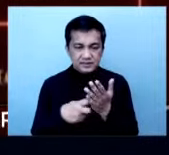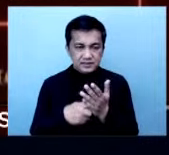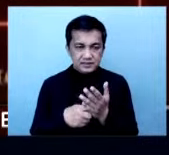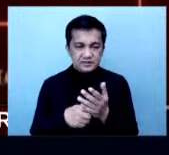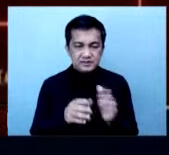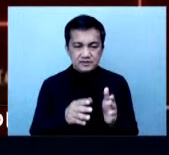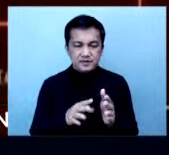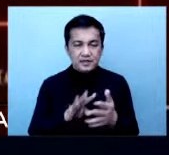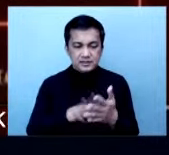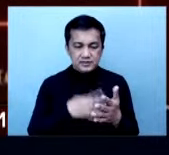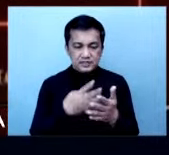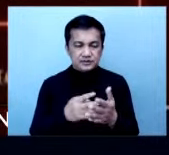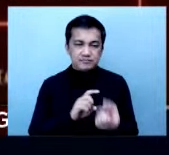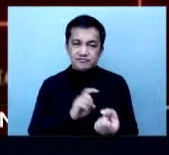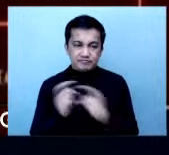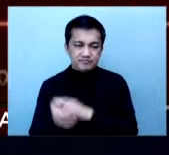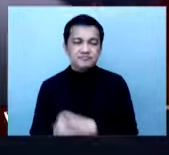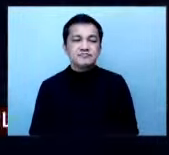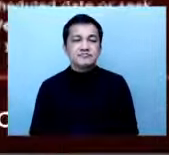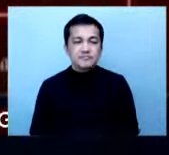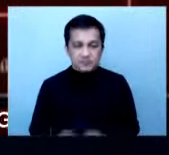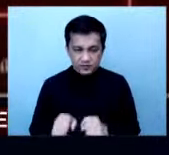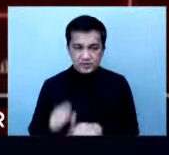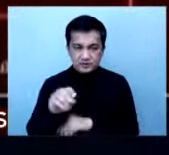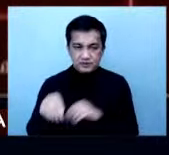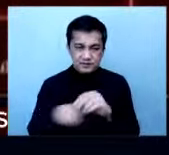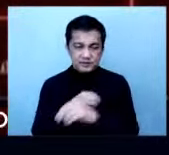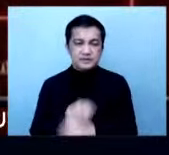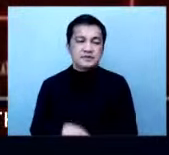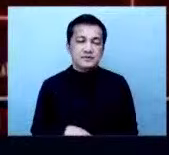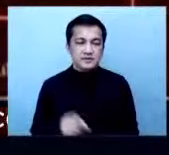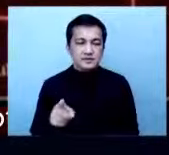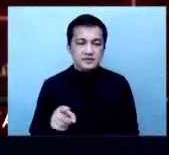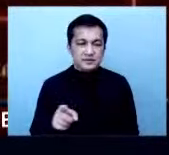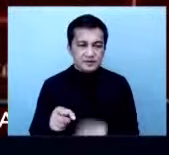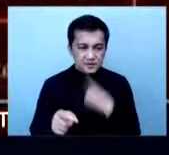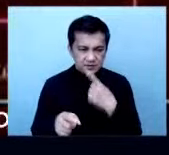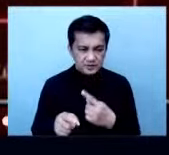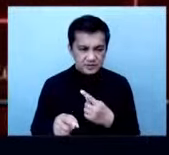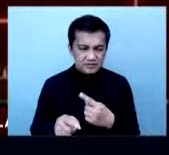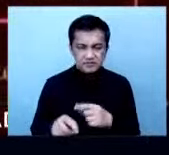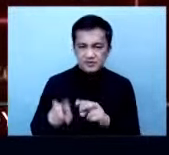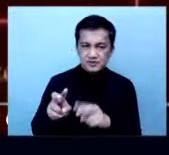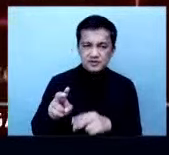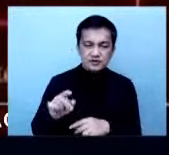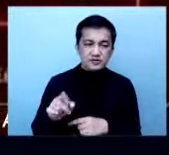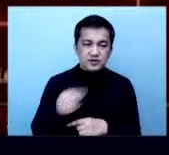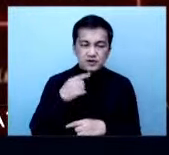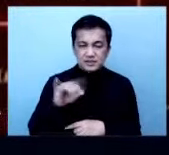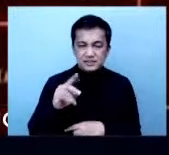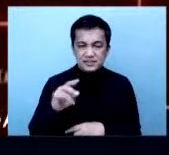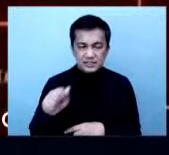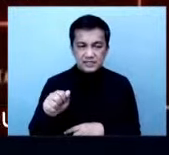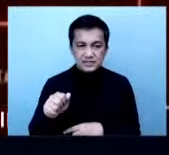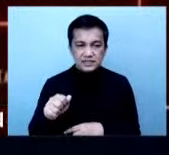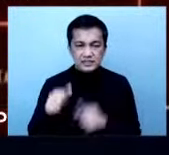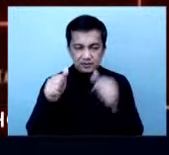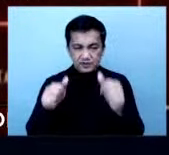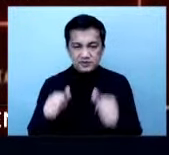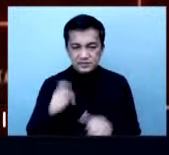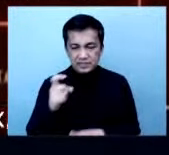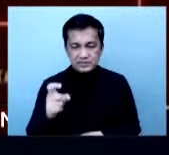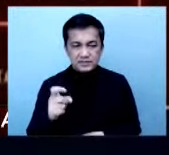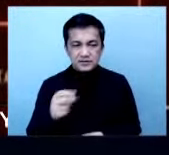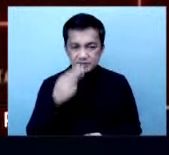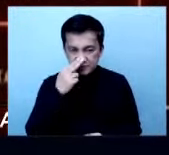date Pwede rin daw itong marefund tila din nog show naman yan ni Janel sa kanyang post sa x pabiro niyang